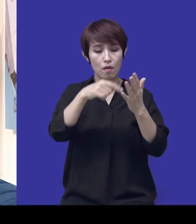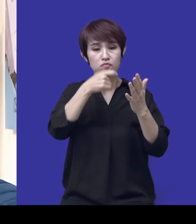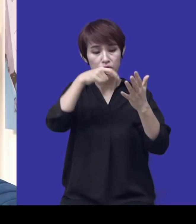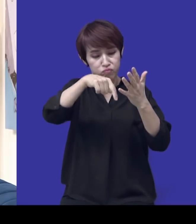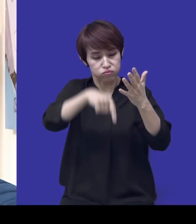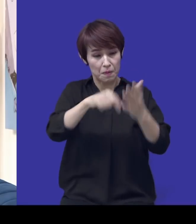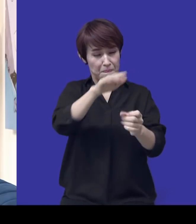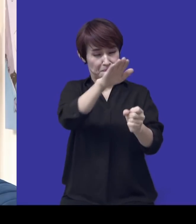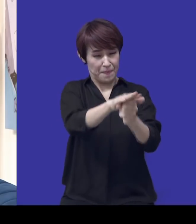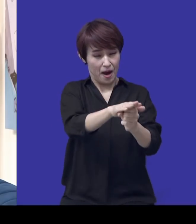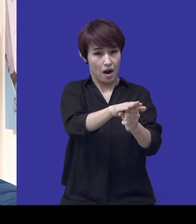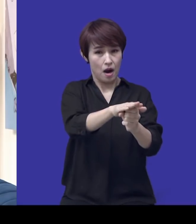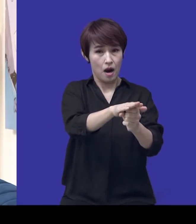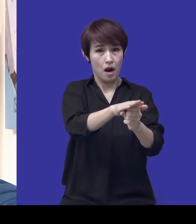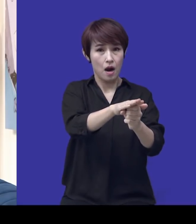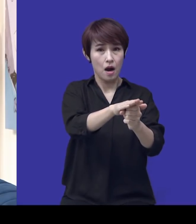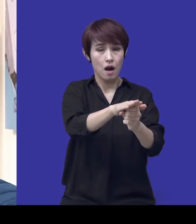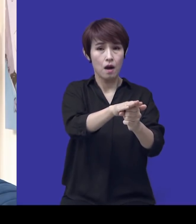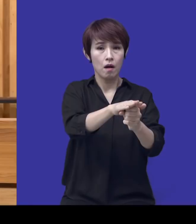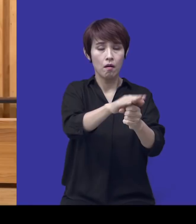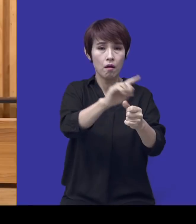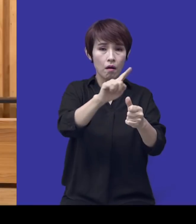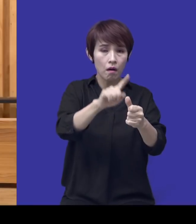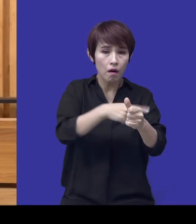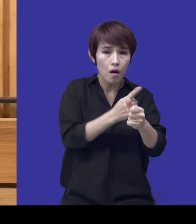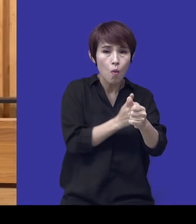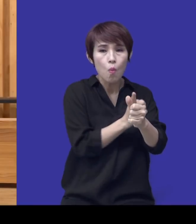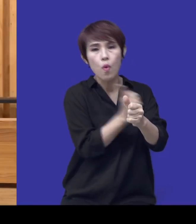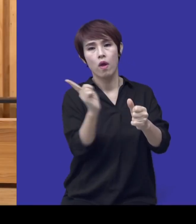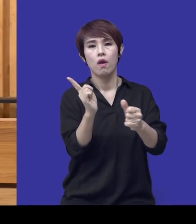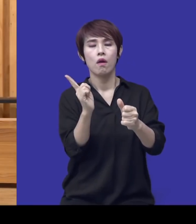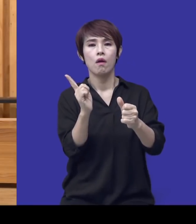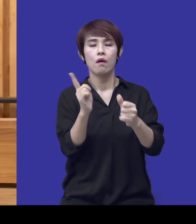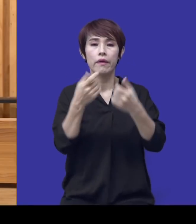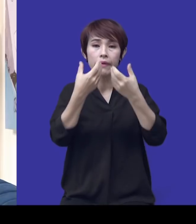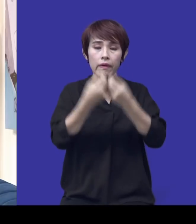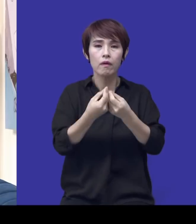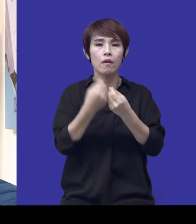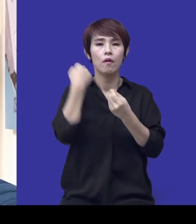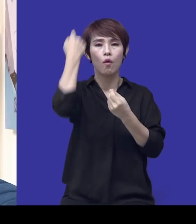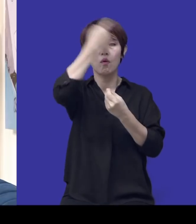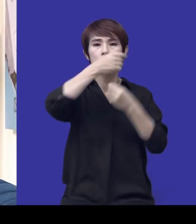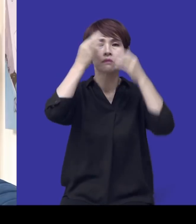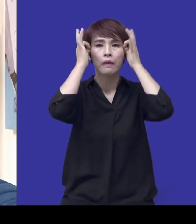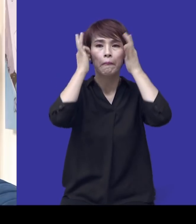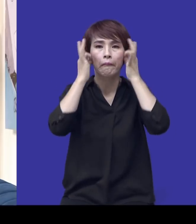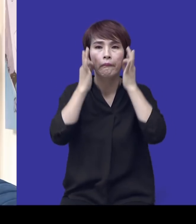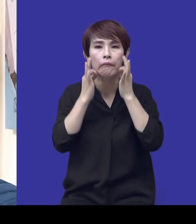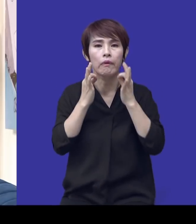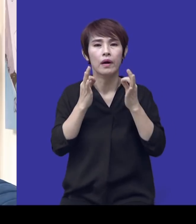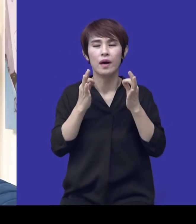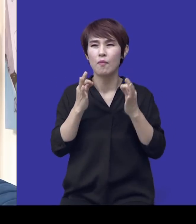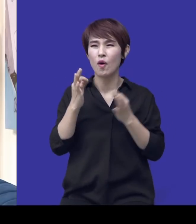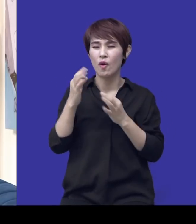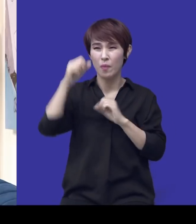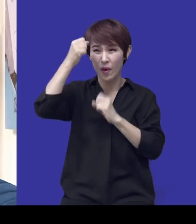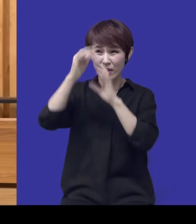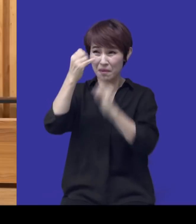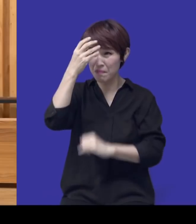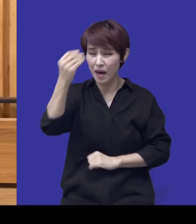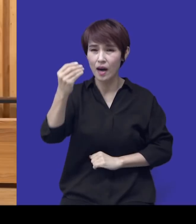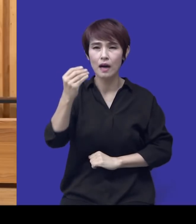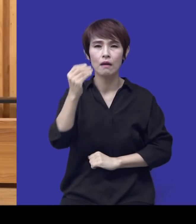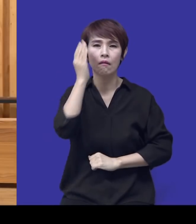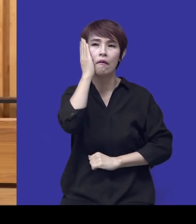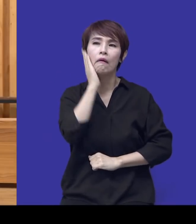가장 최악은 얼굴에 나는 건데 예를 들어서 뭐 사실 뭐 많은 연예인분들 중에서도 막 계속 닦으시는 분들 계시잖아요. 저도